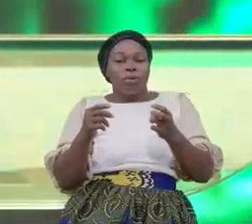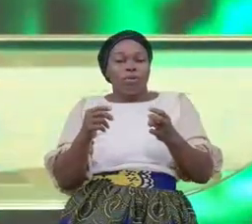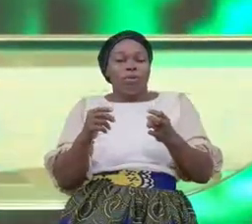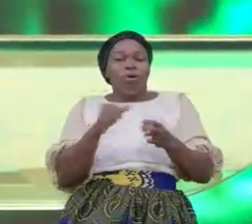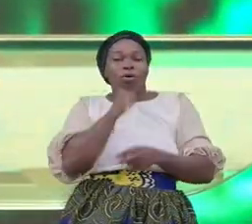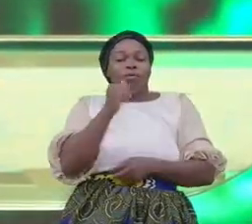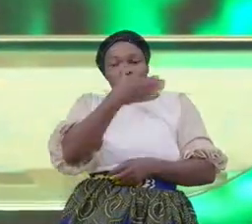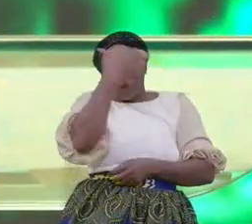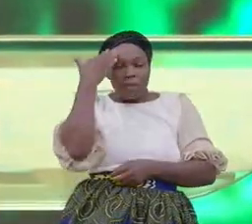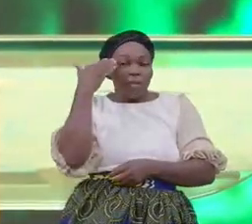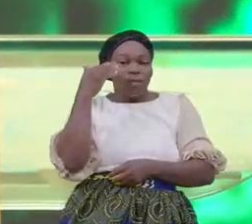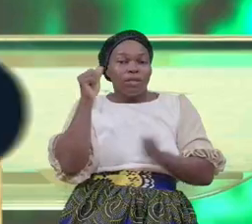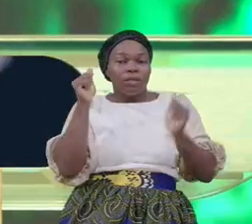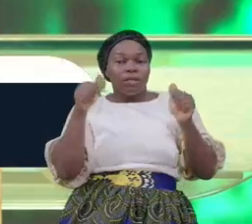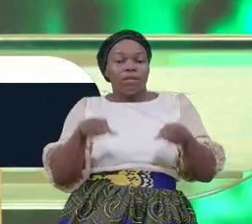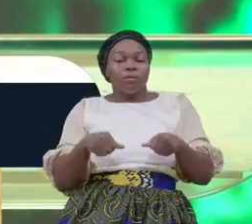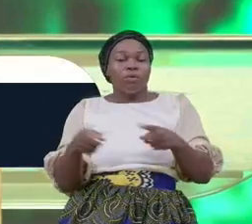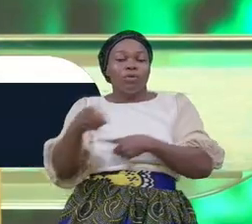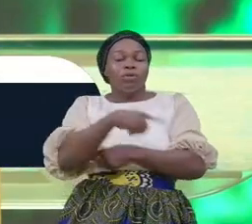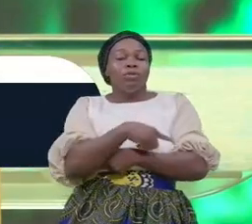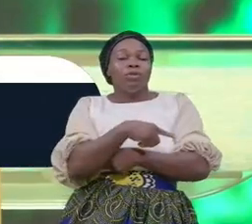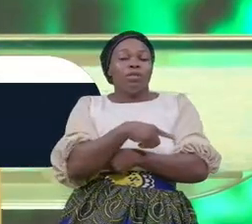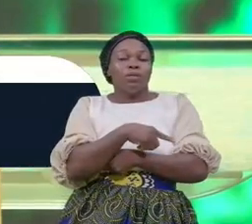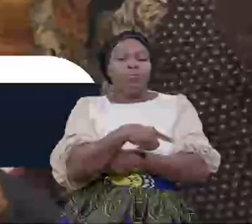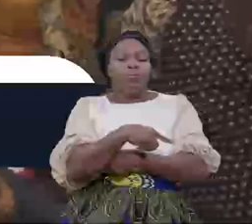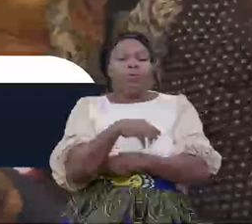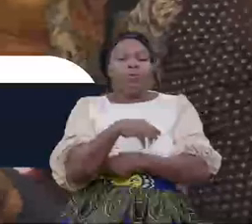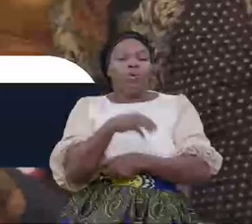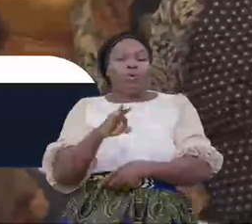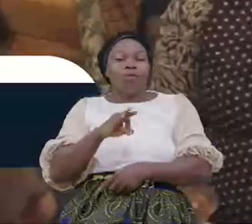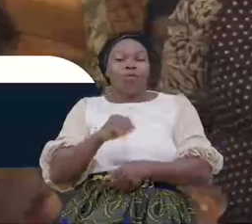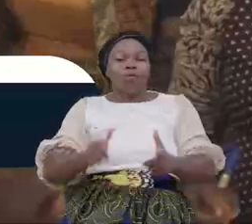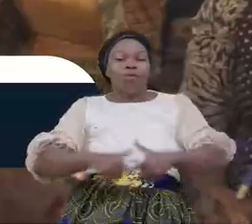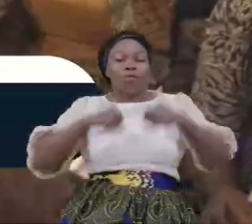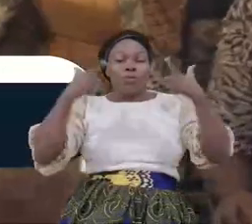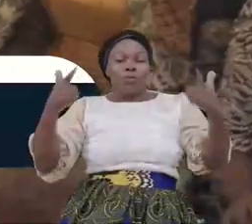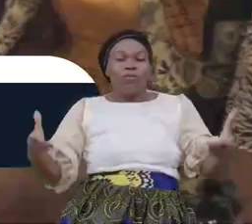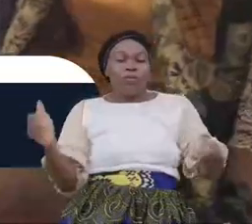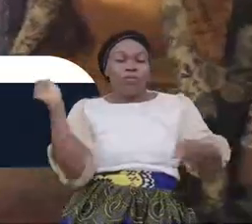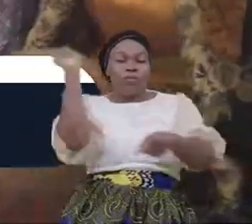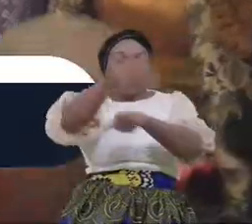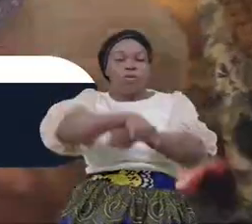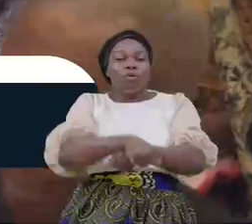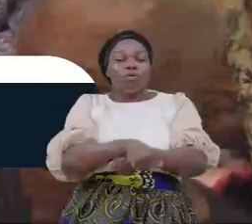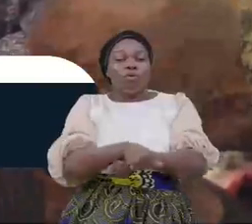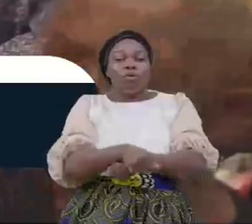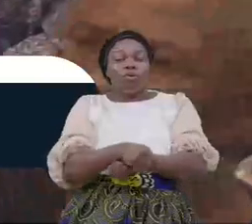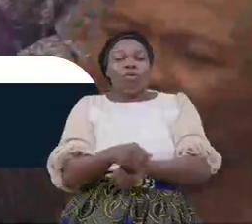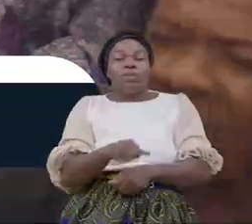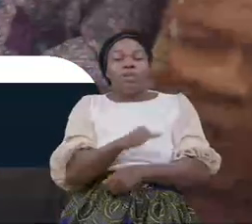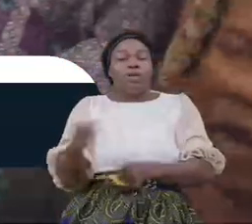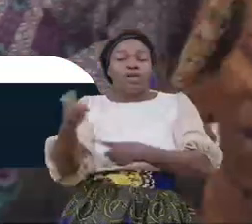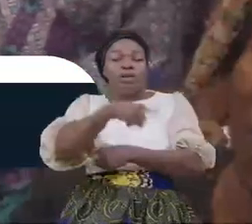inoubliable, du jour surnaturel de la conquête. Le jour inoubliable, le jour à ne pas